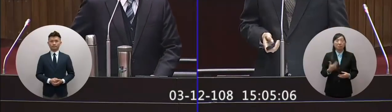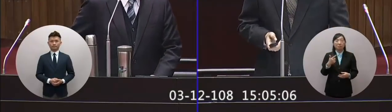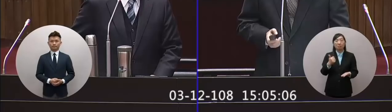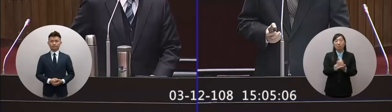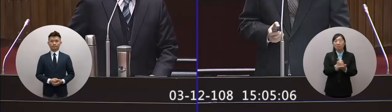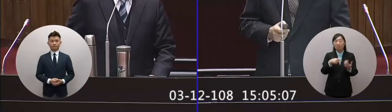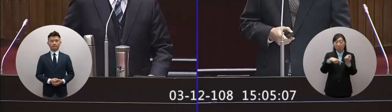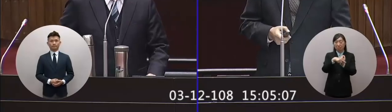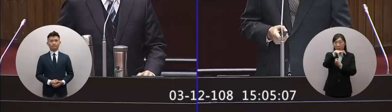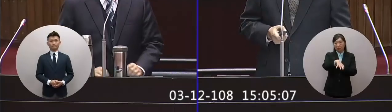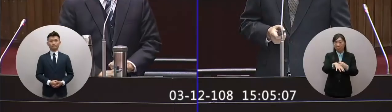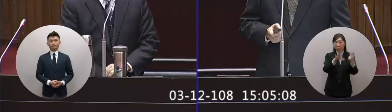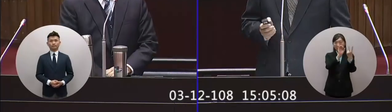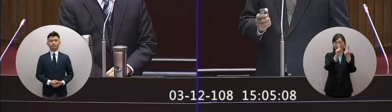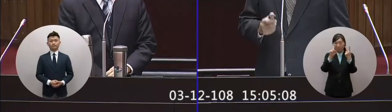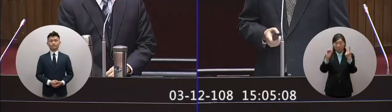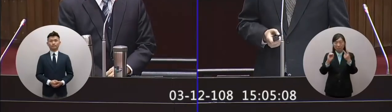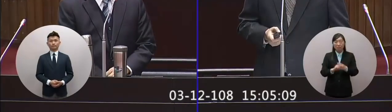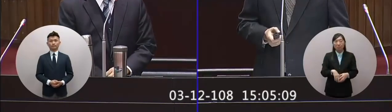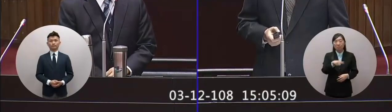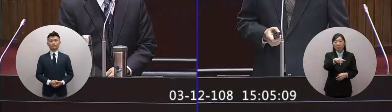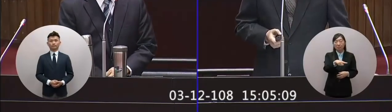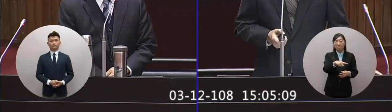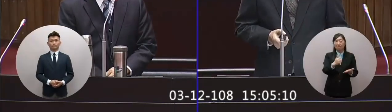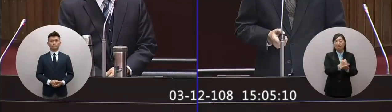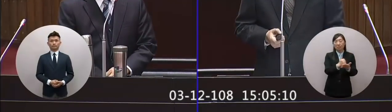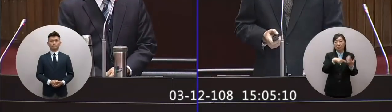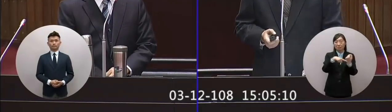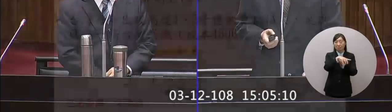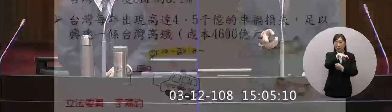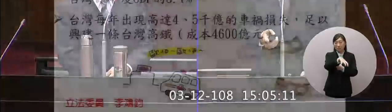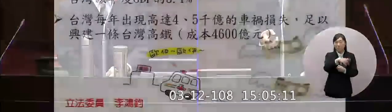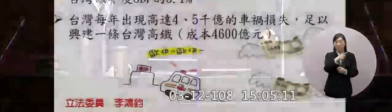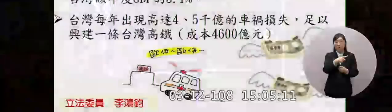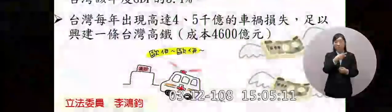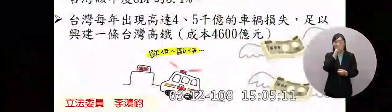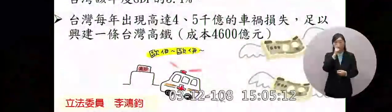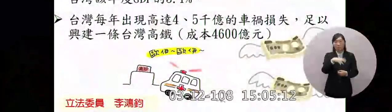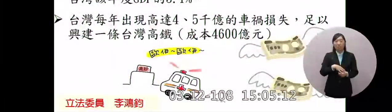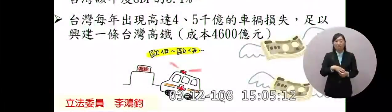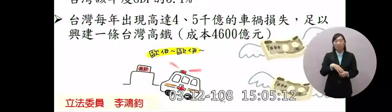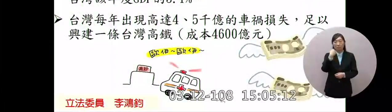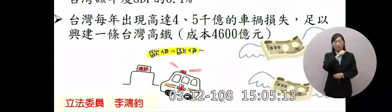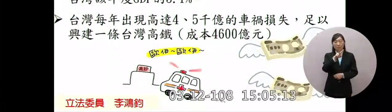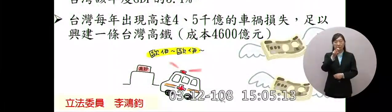所，2010年我们运研所的调查，就是台湾发生